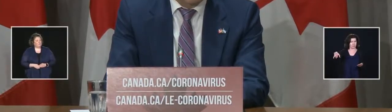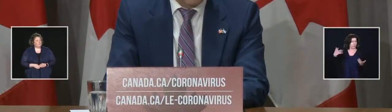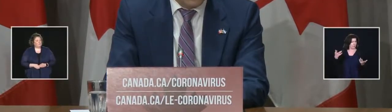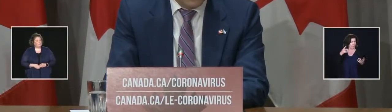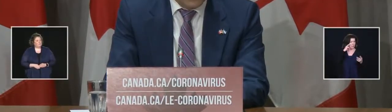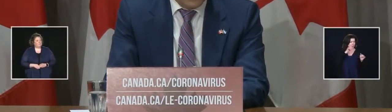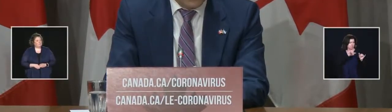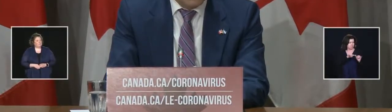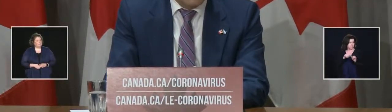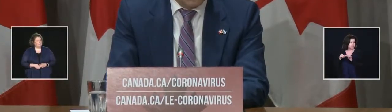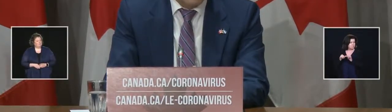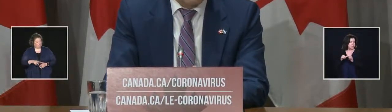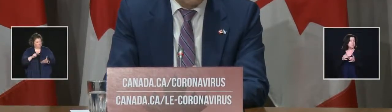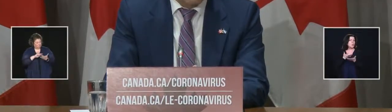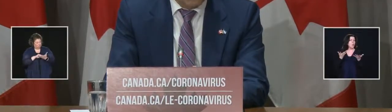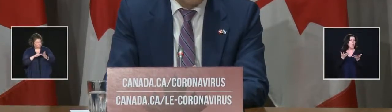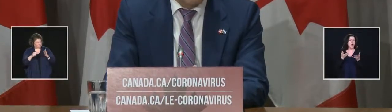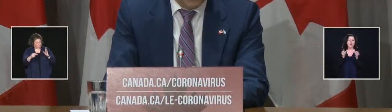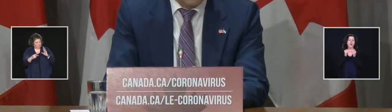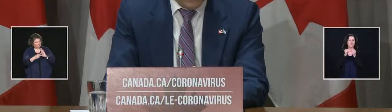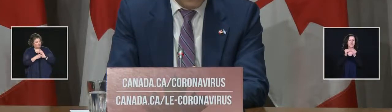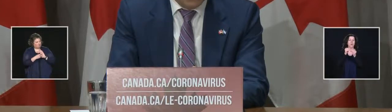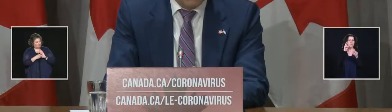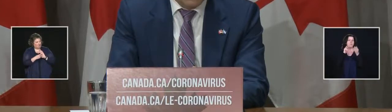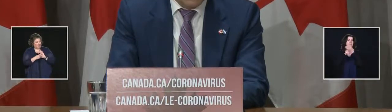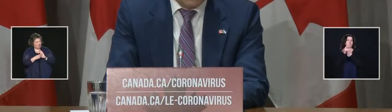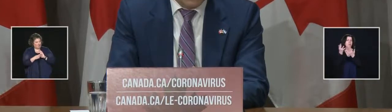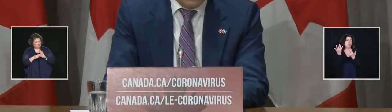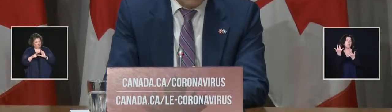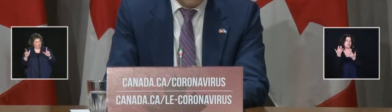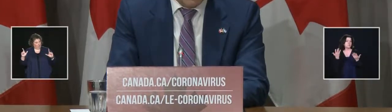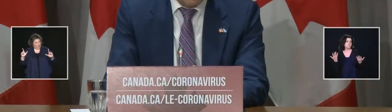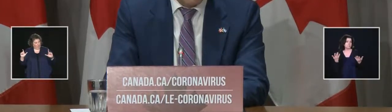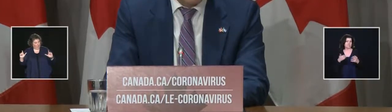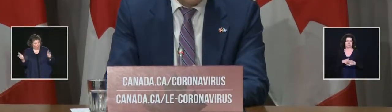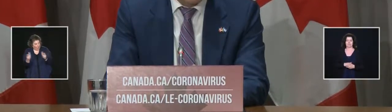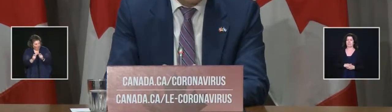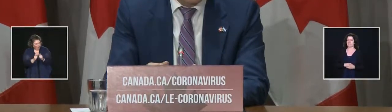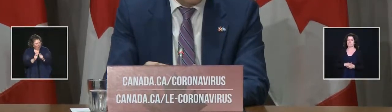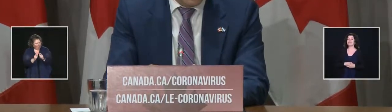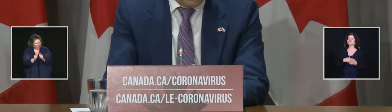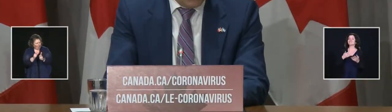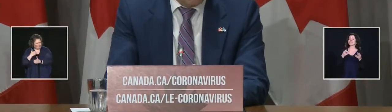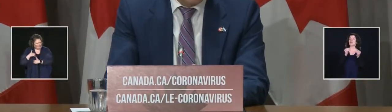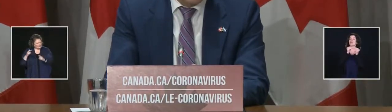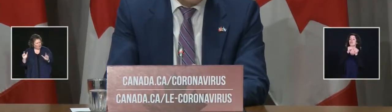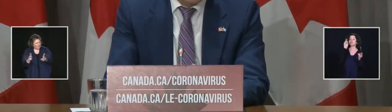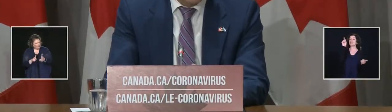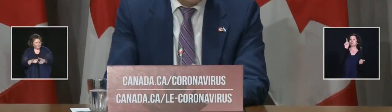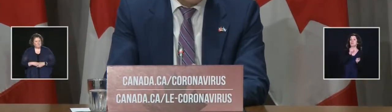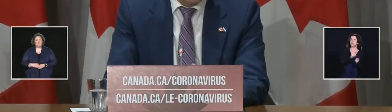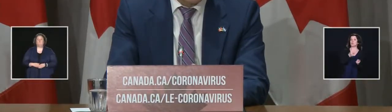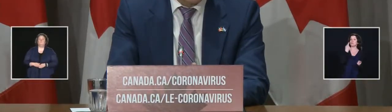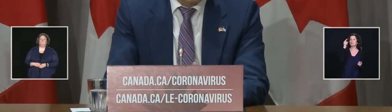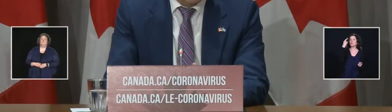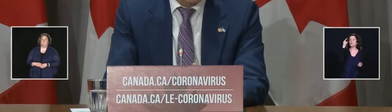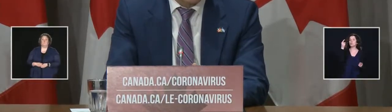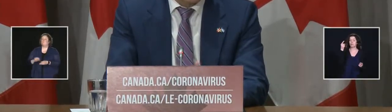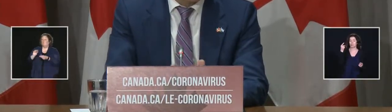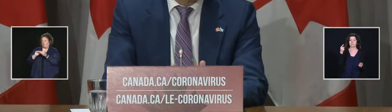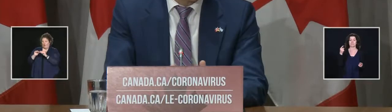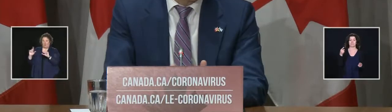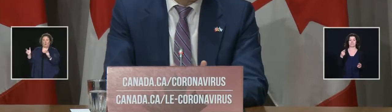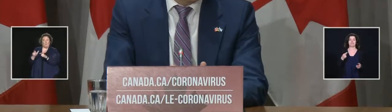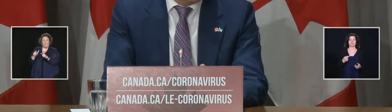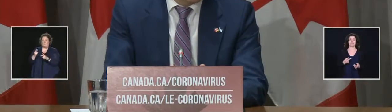le nombre a diminué pour deux bonnes raisons. La première raison, c'est que dans beaucoup de ces CHSLD, on est passé